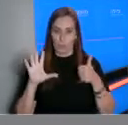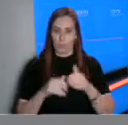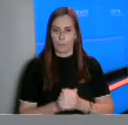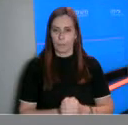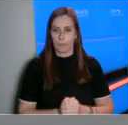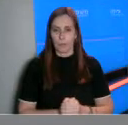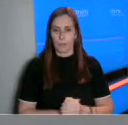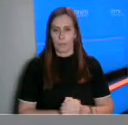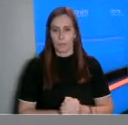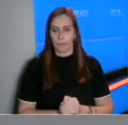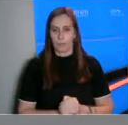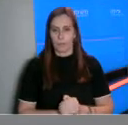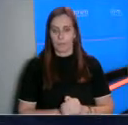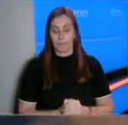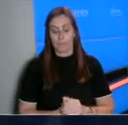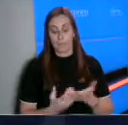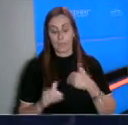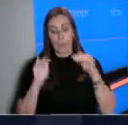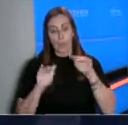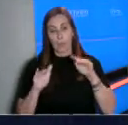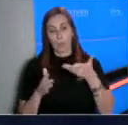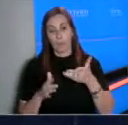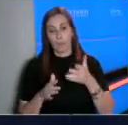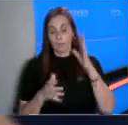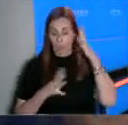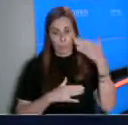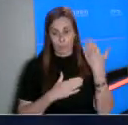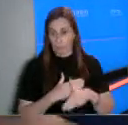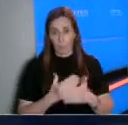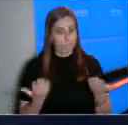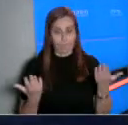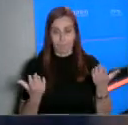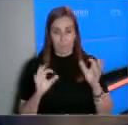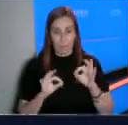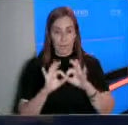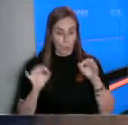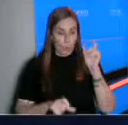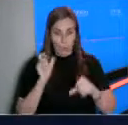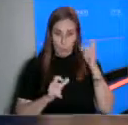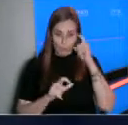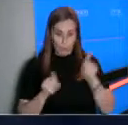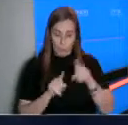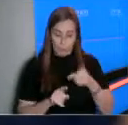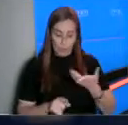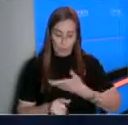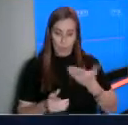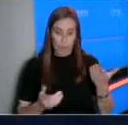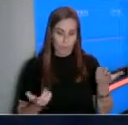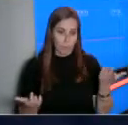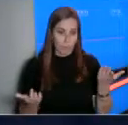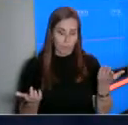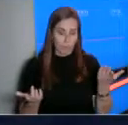שלמה. טוב, מה אני יכול לאחל לך? אני מאחל לך שהטירוף הזה יסתיים, ושבאמת יתחילו אנשים לחשוב כמו שצריך ולקבל את